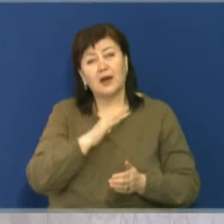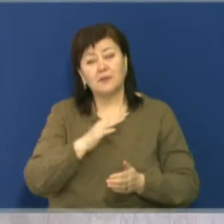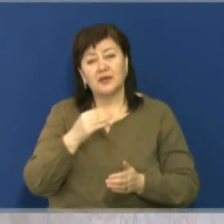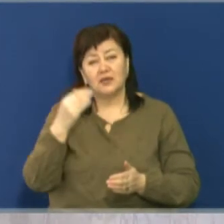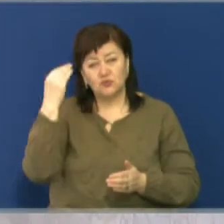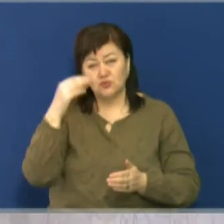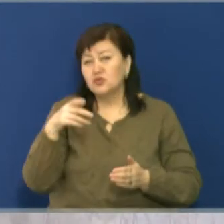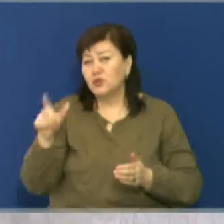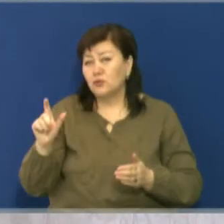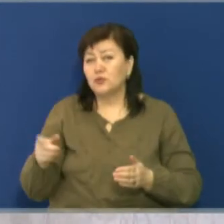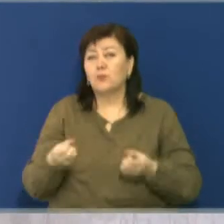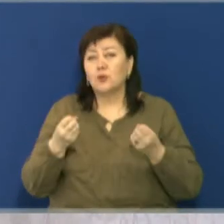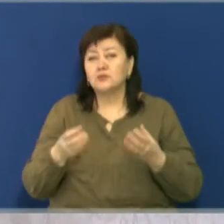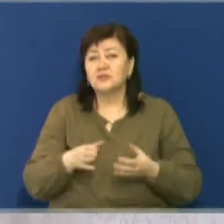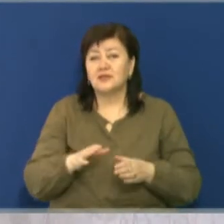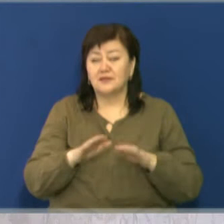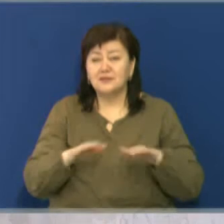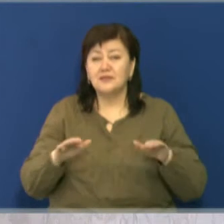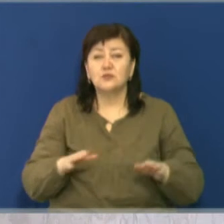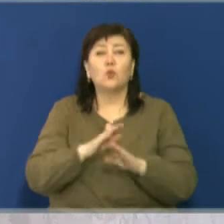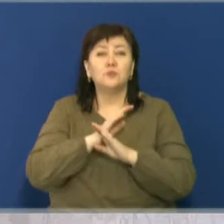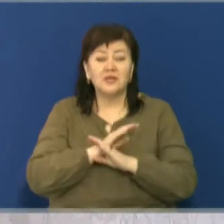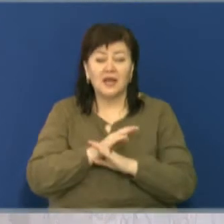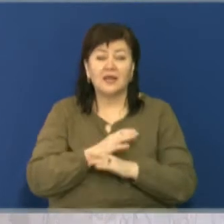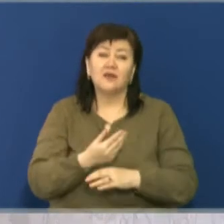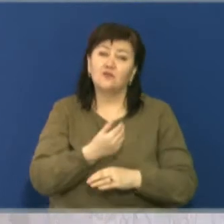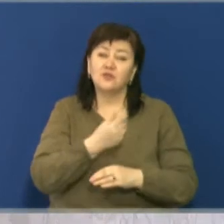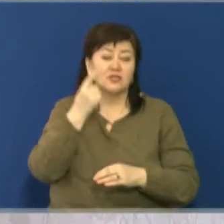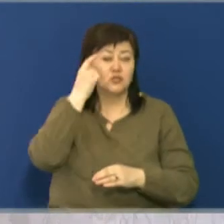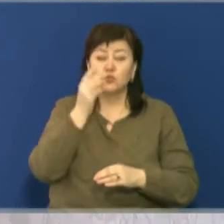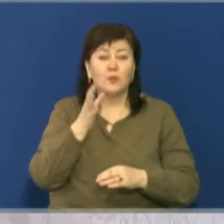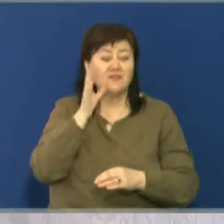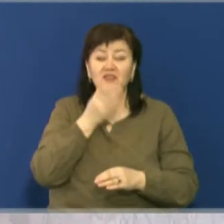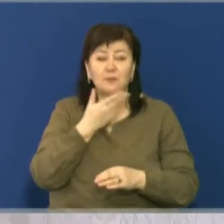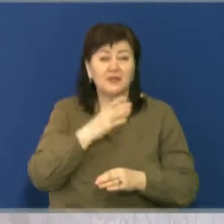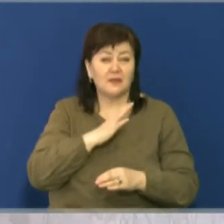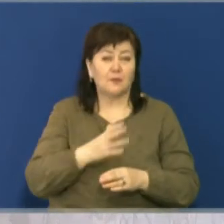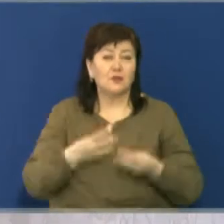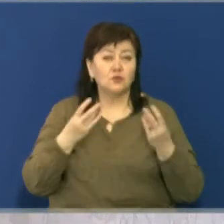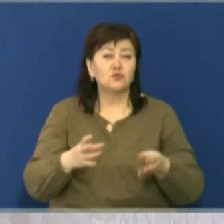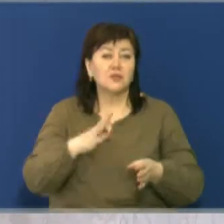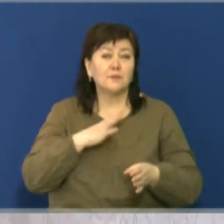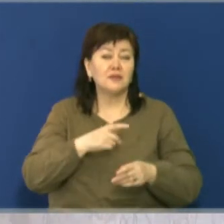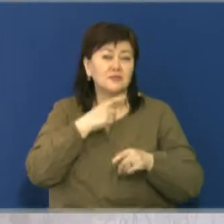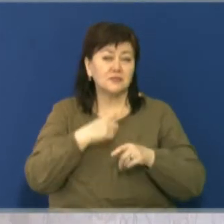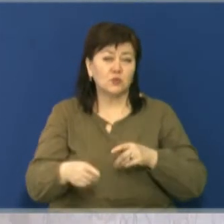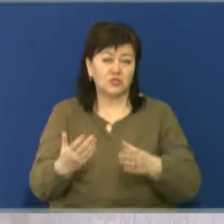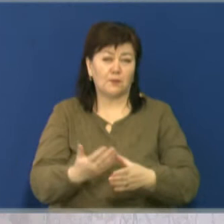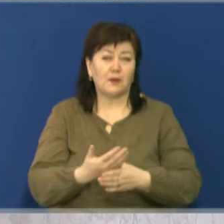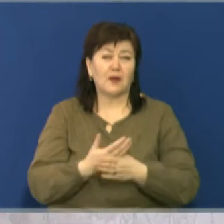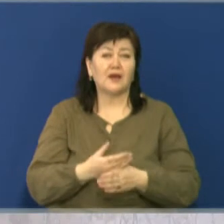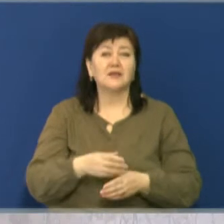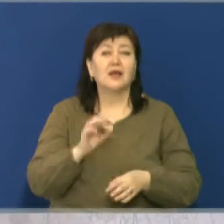Күнделікті ояна салысымен тек қана бір жаман хабармен ояндық. Ойланатындай да уақыт болмады. Сол уақытта бізді